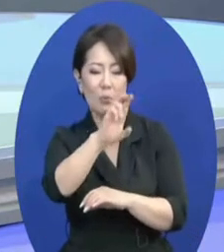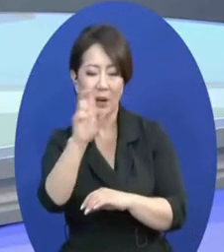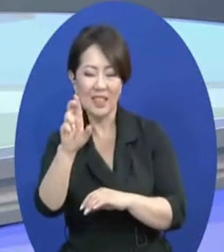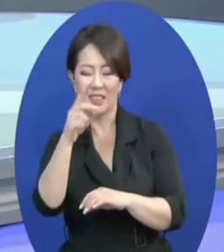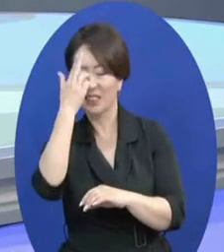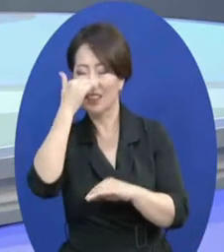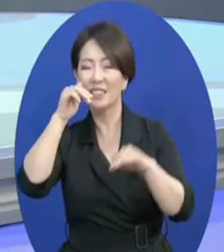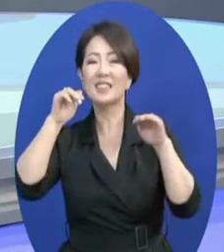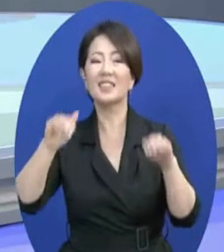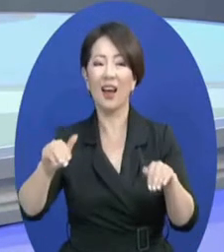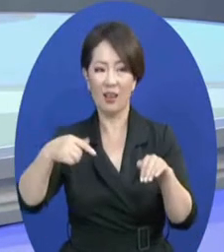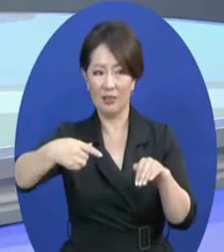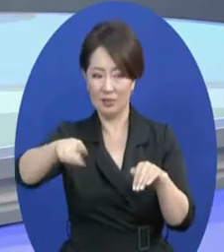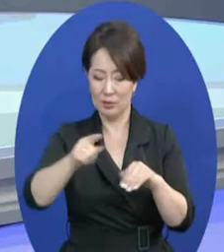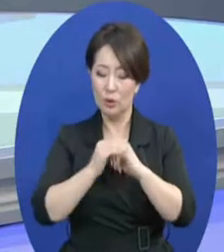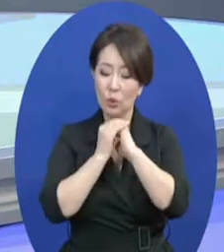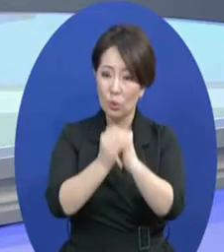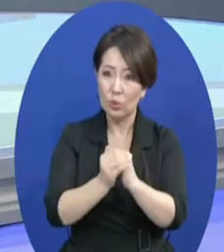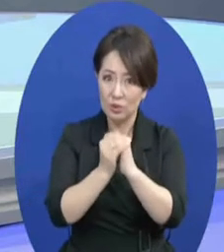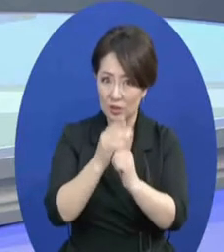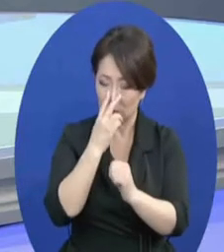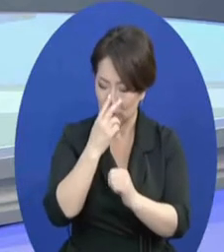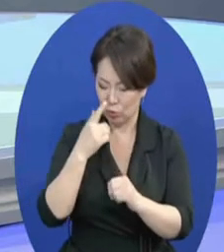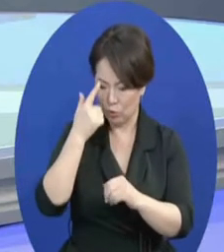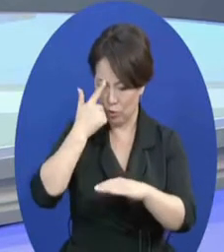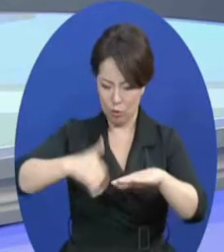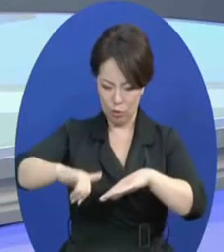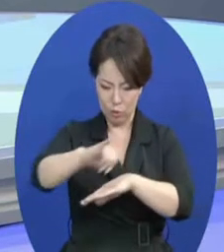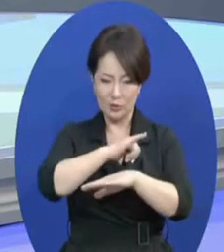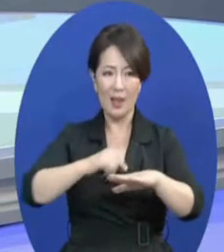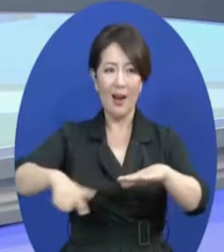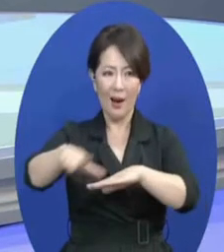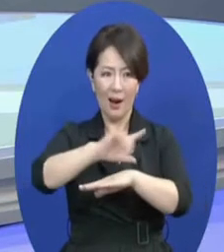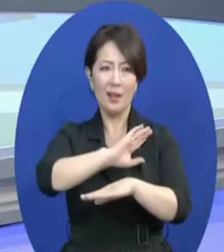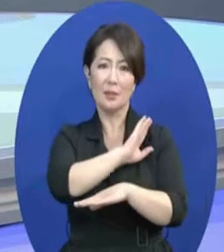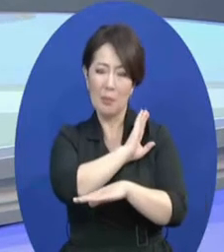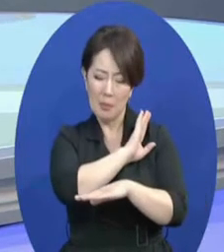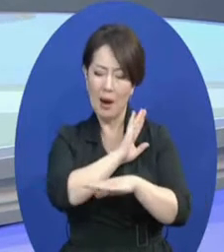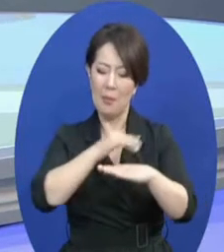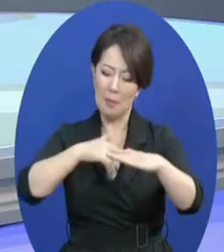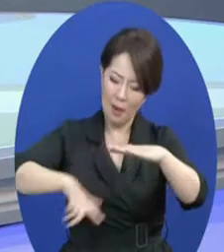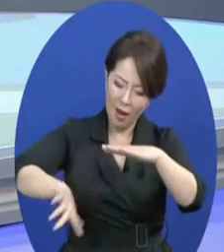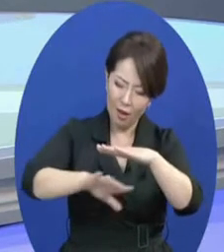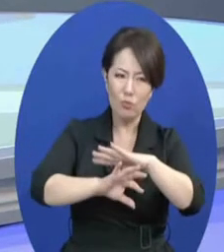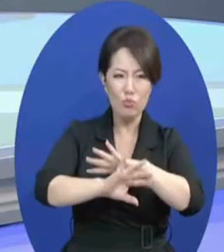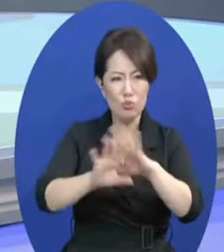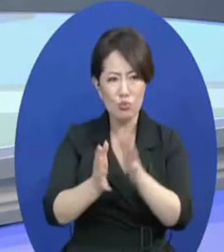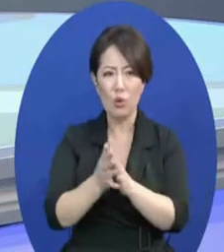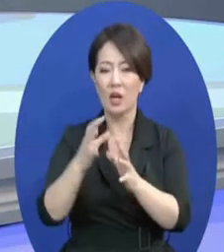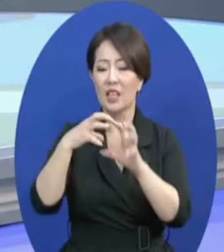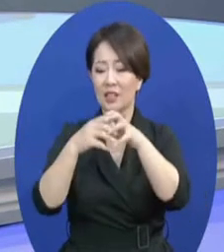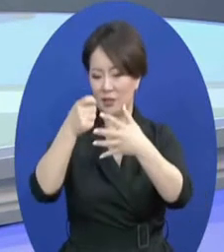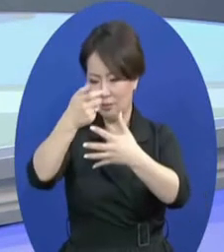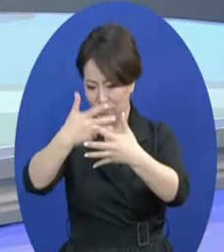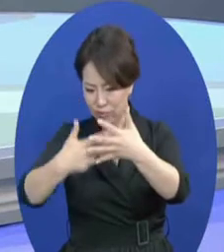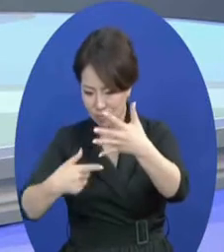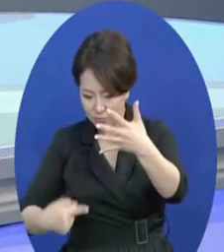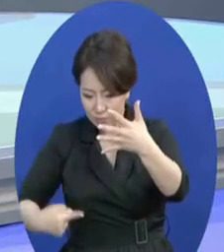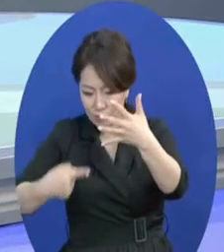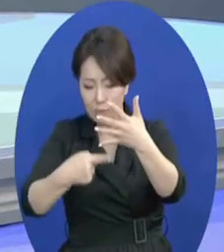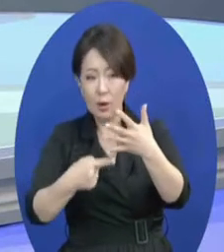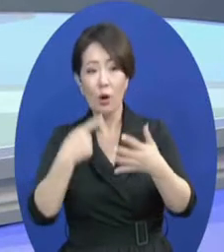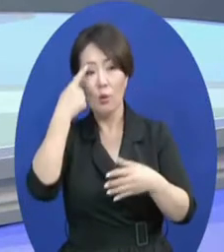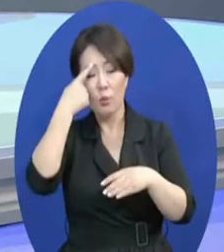төл үзүүллээ. Монгол улс газар нутаг байгалийн маягийн нөөцөөрөө дэлхийд эхний 20 дагддаг тиймээсч иргэд улс төрийн өвөг хүчин эрх хэрэгч намаас